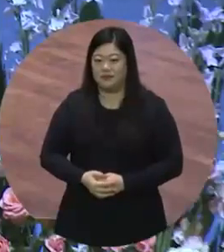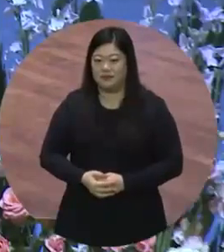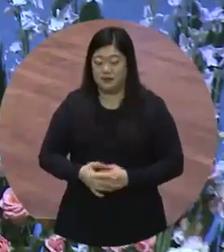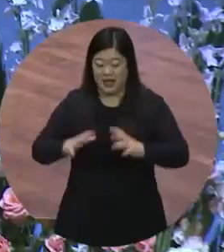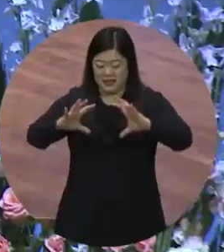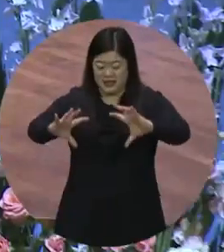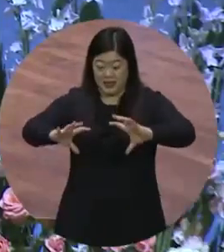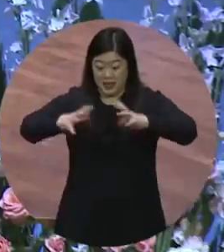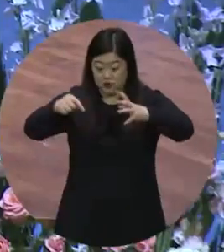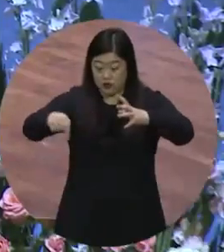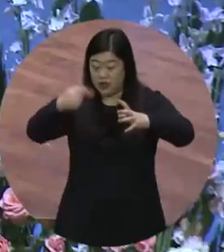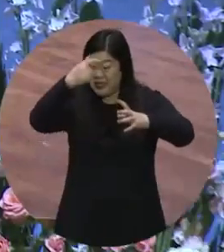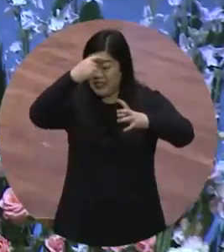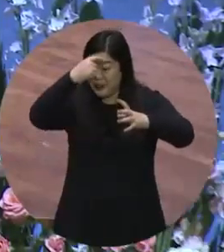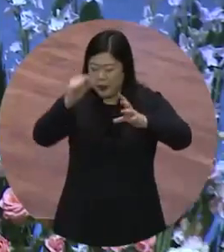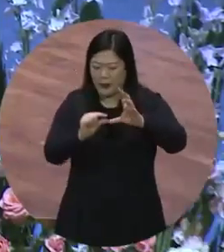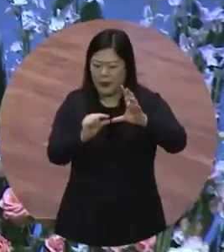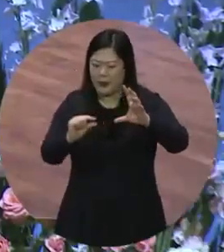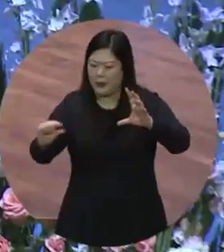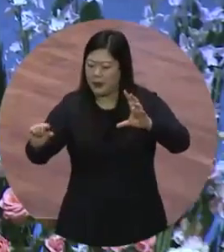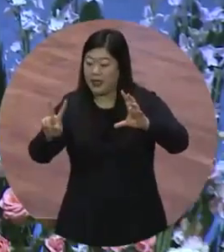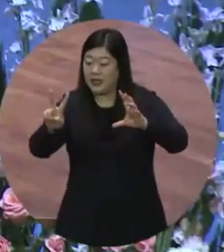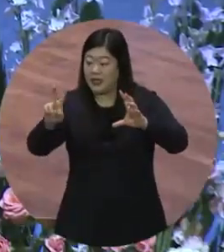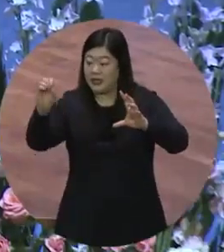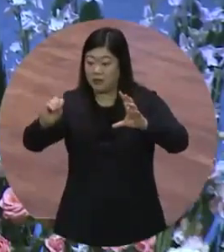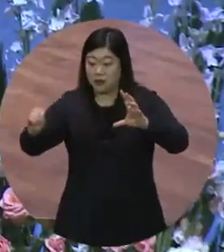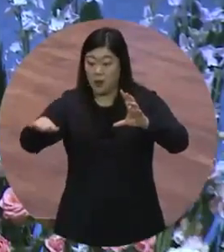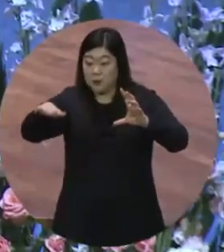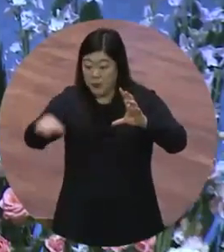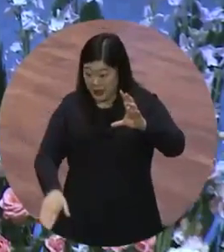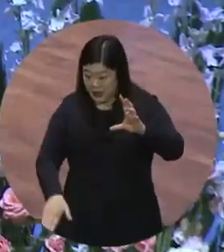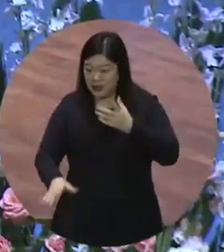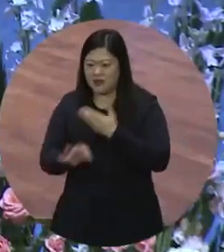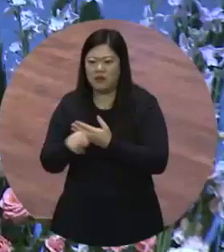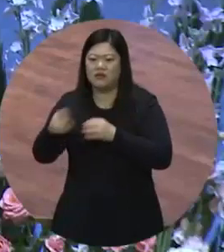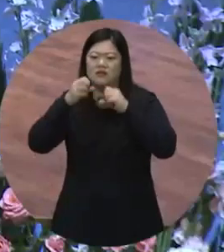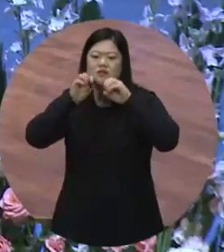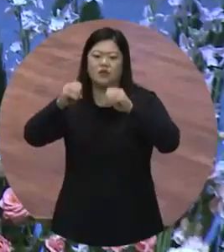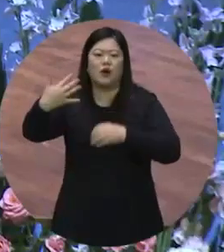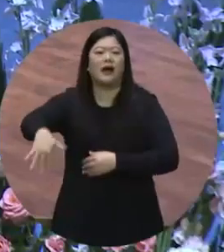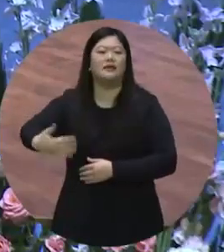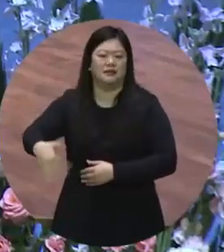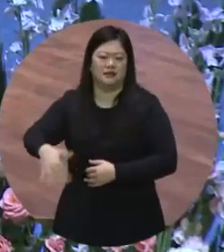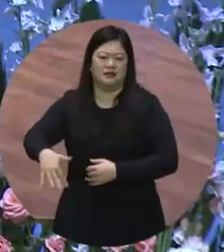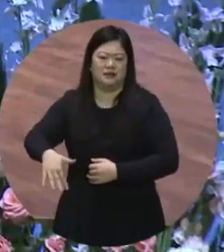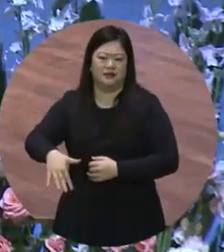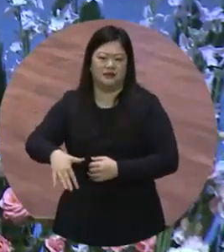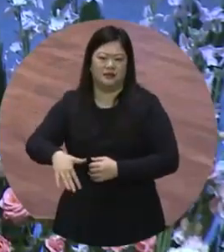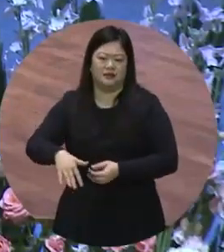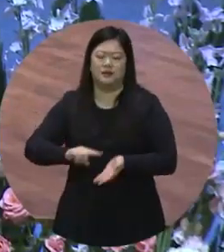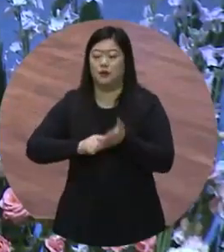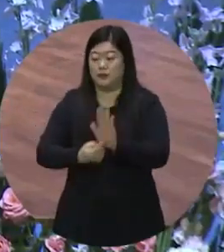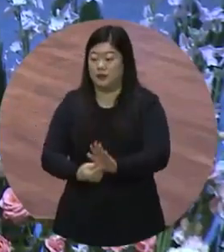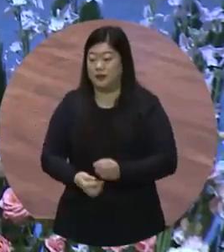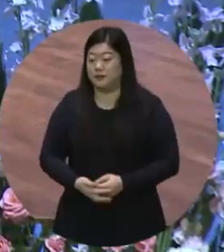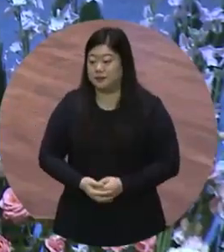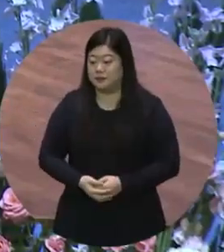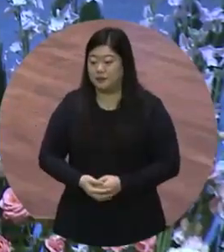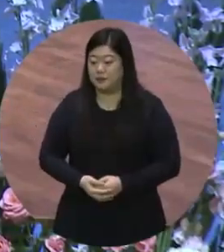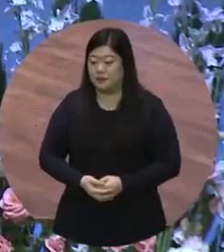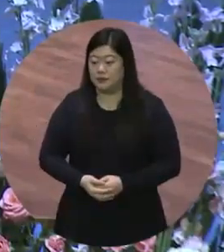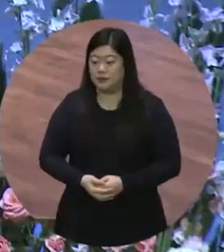나라 전체에서 기독교인이 2%, 그건 미전도 종족이다. 전 세계에 미전도